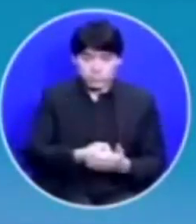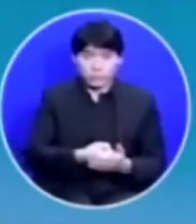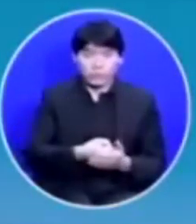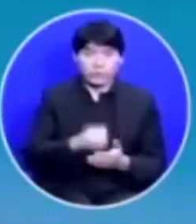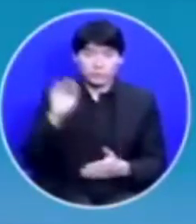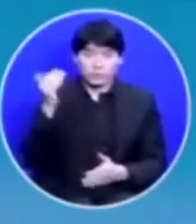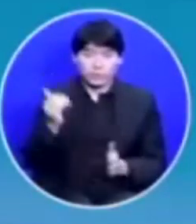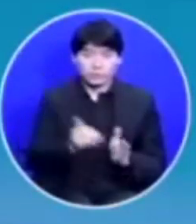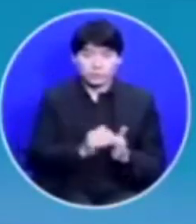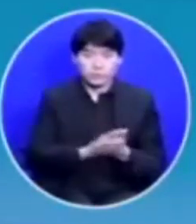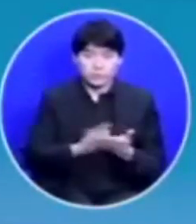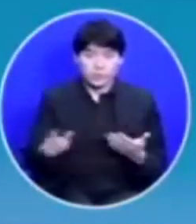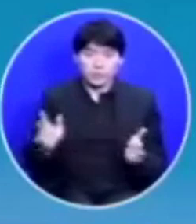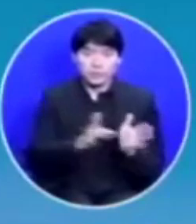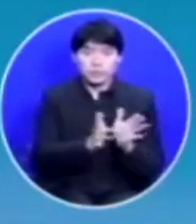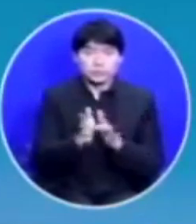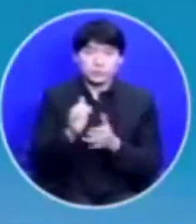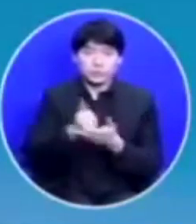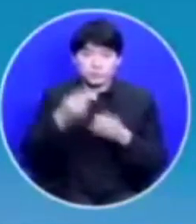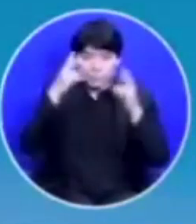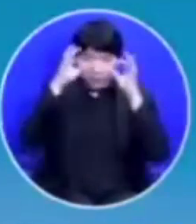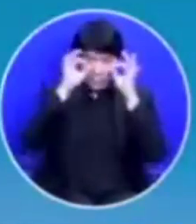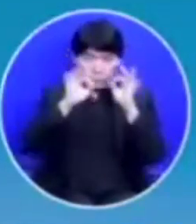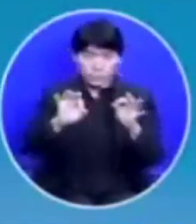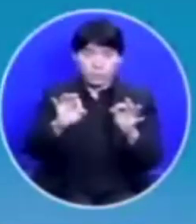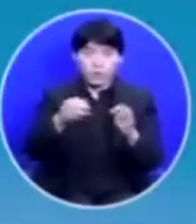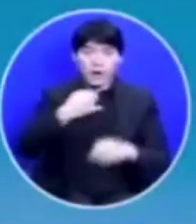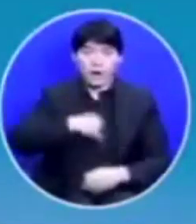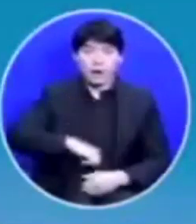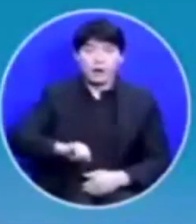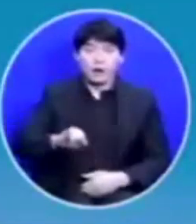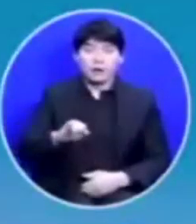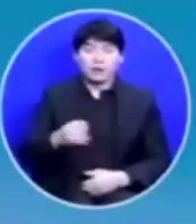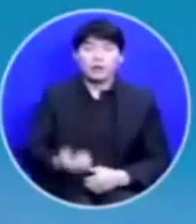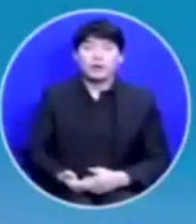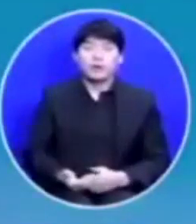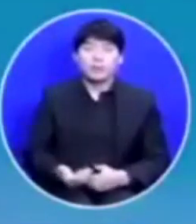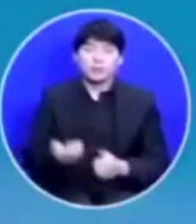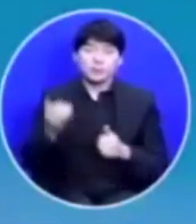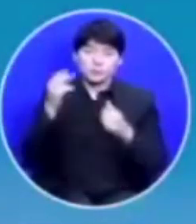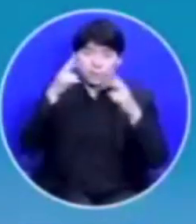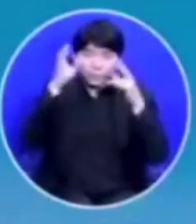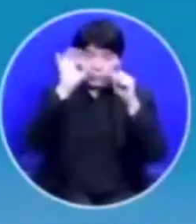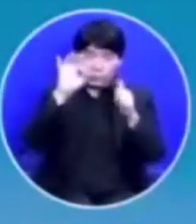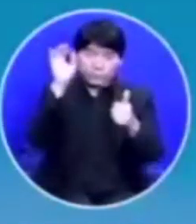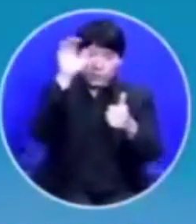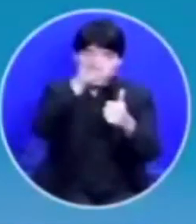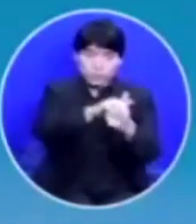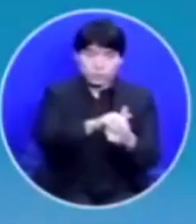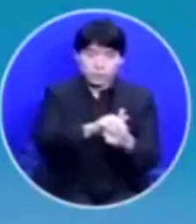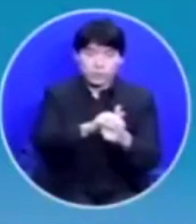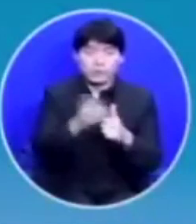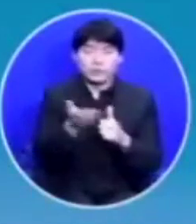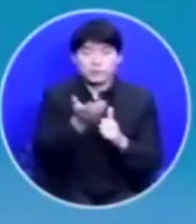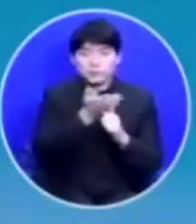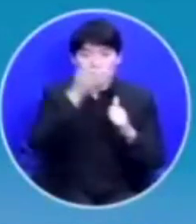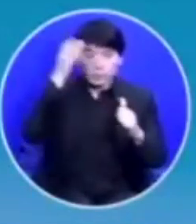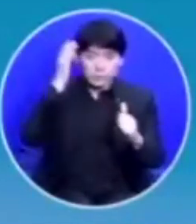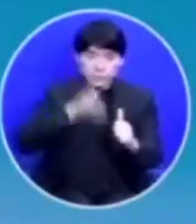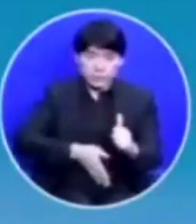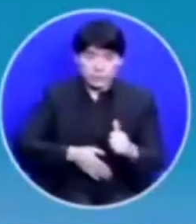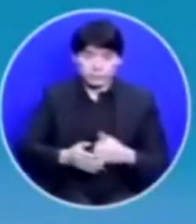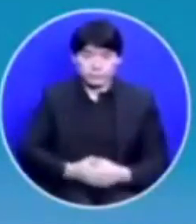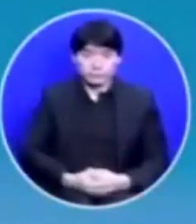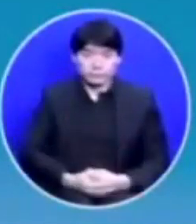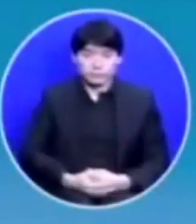예수님을 정말 바라보고 예수님께 이 아이를 진짜 맡기고 예수님에게 만 순종하면서 이 아이를 길러 봐야 되겠고